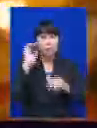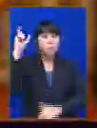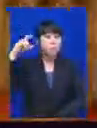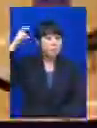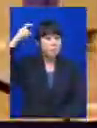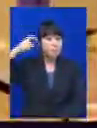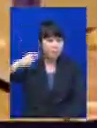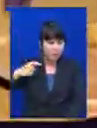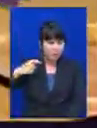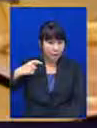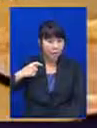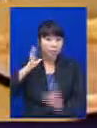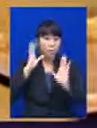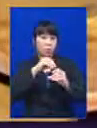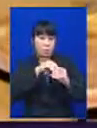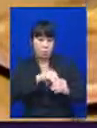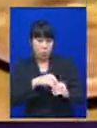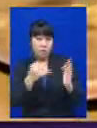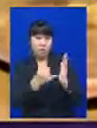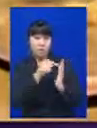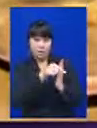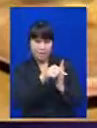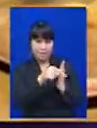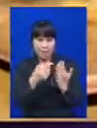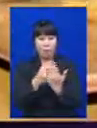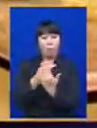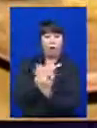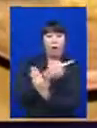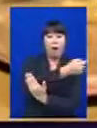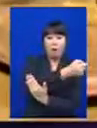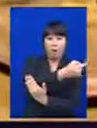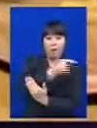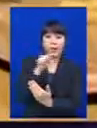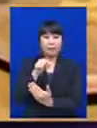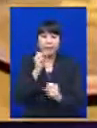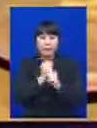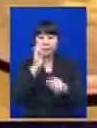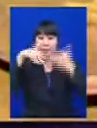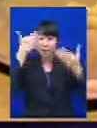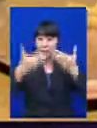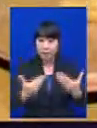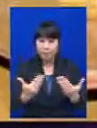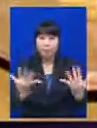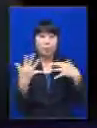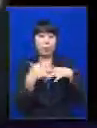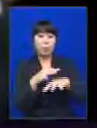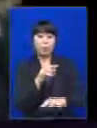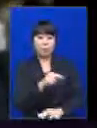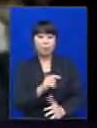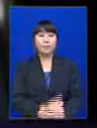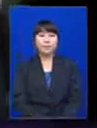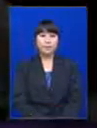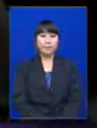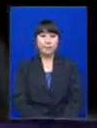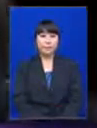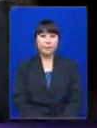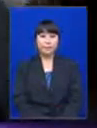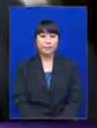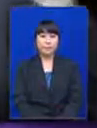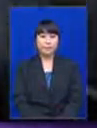าทั้งที่อยู่ในจังหวัดท่าขี้เหล็กและห่างออกไปจะใช้ทำกิจกรรมร่วมกัน